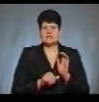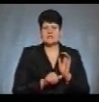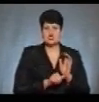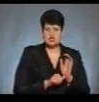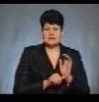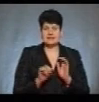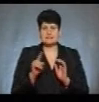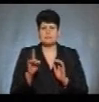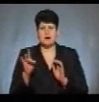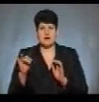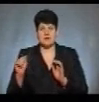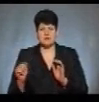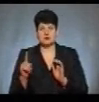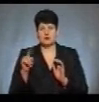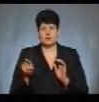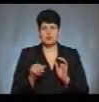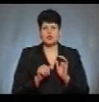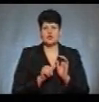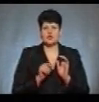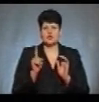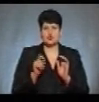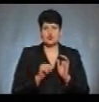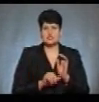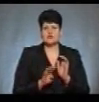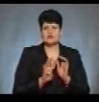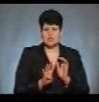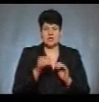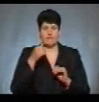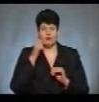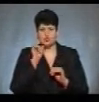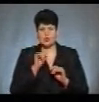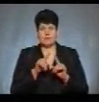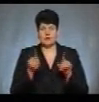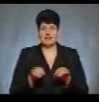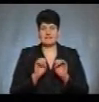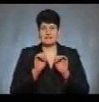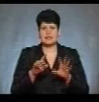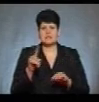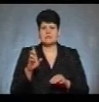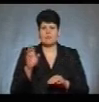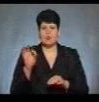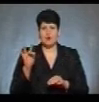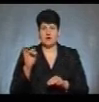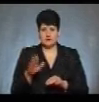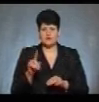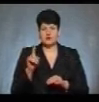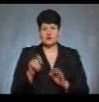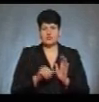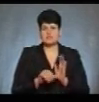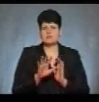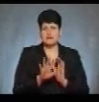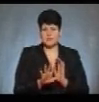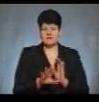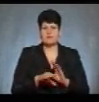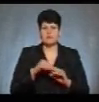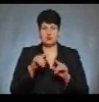і Збаразької комісії номер 164. Вчора бюлетені передали у зборів в окружну комісію номер 165.